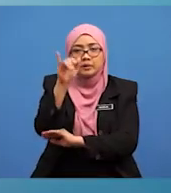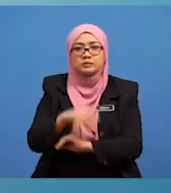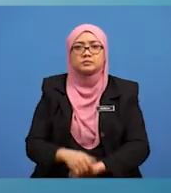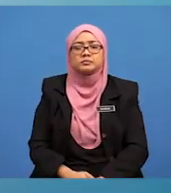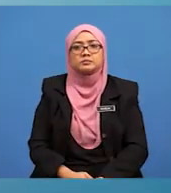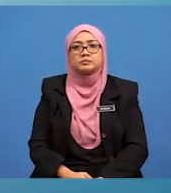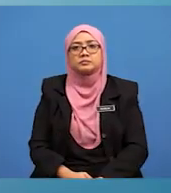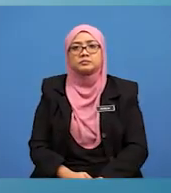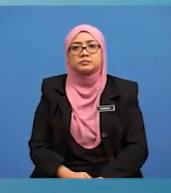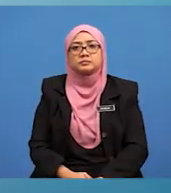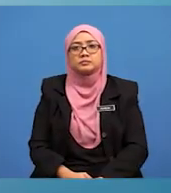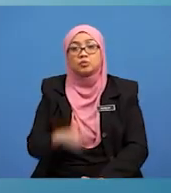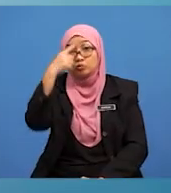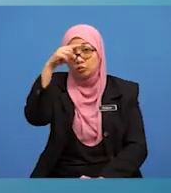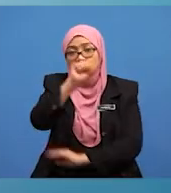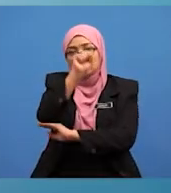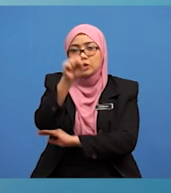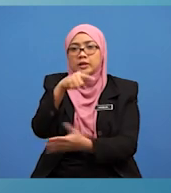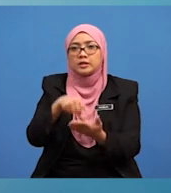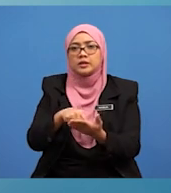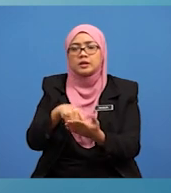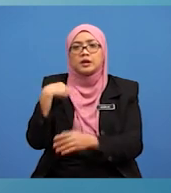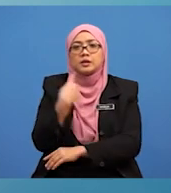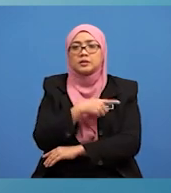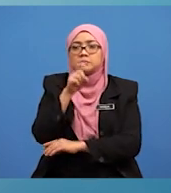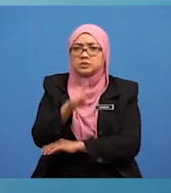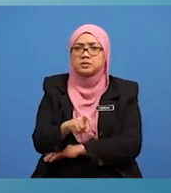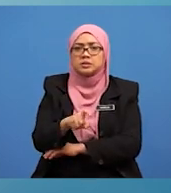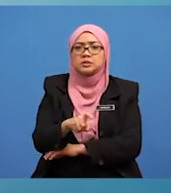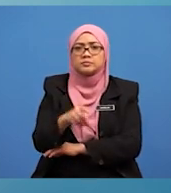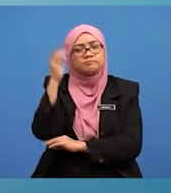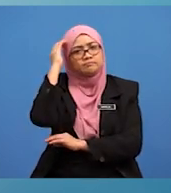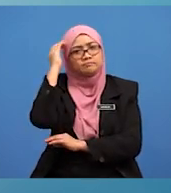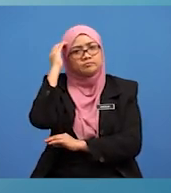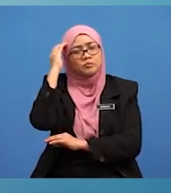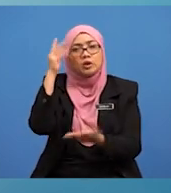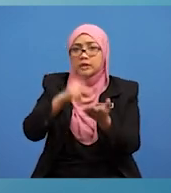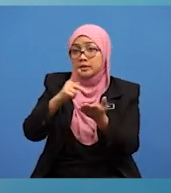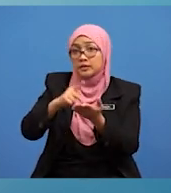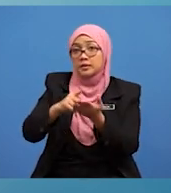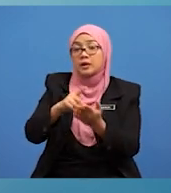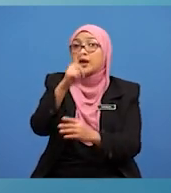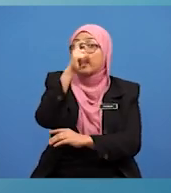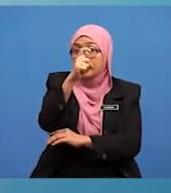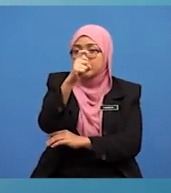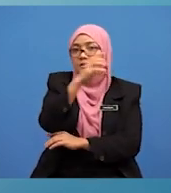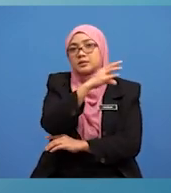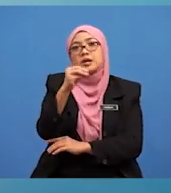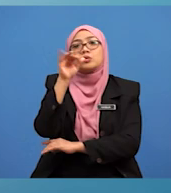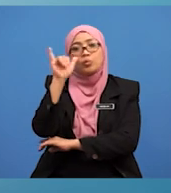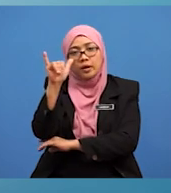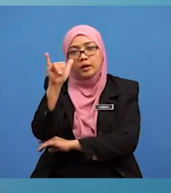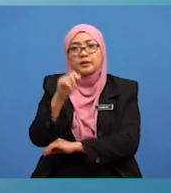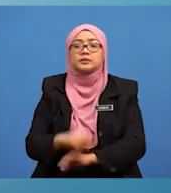Bagi menjawab soalan ini, kita perlu membuat andaian tentang bilangan elektron X dan bilangan